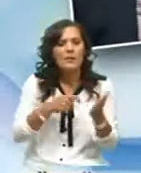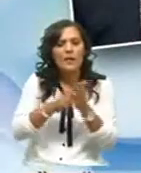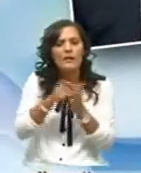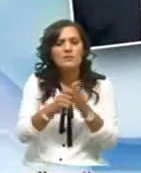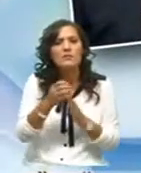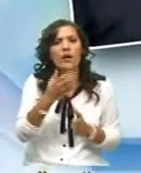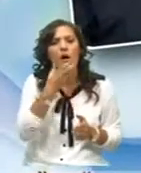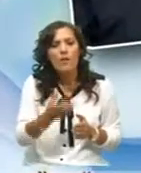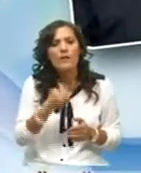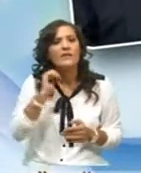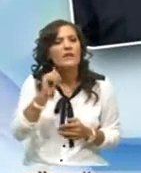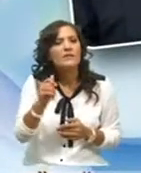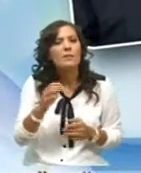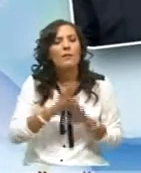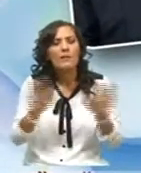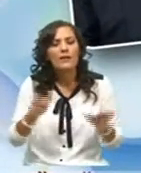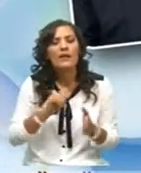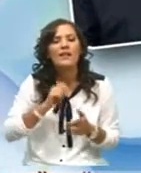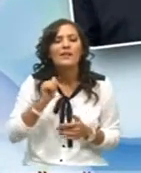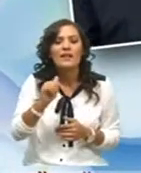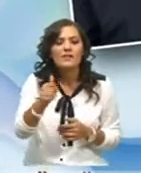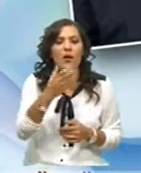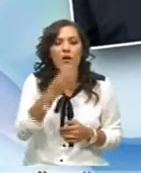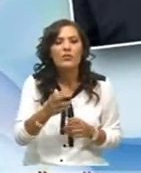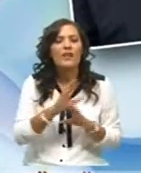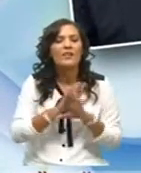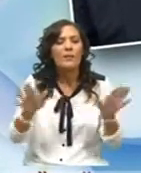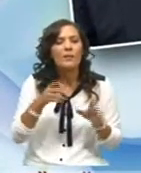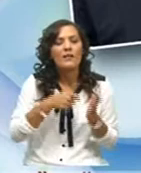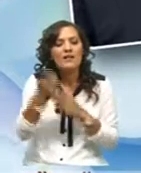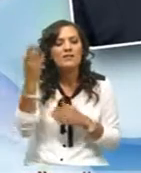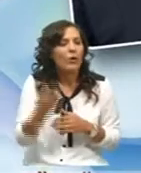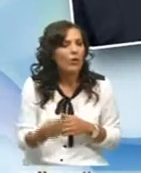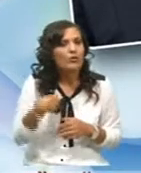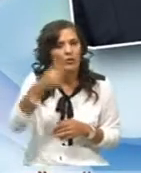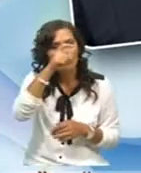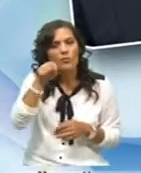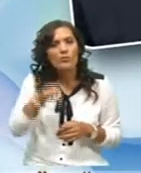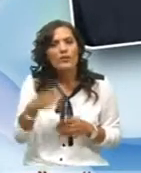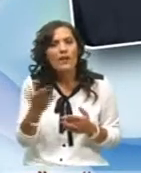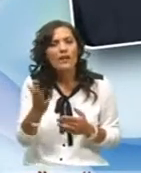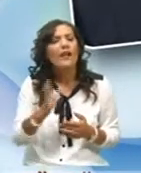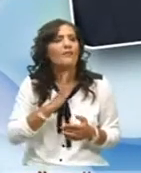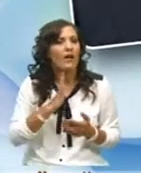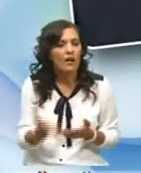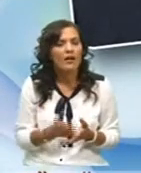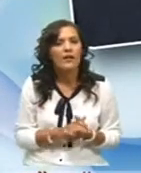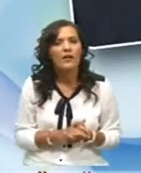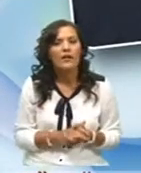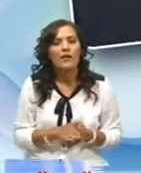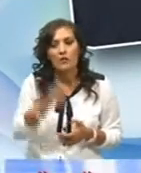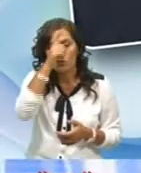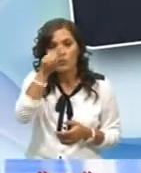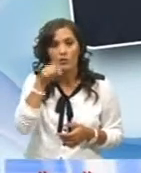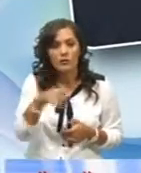lastiğin ömrü ne zaman tükenir ne zaman artık ömrünü tamamlamış lastik haline gelir Türk ne kadar ne kadar vardır